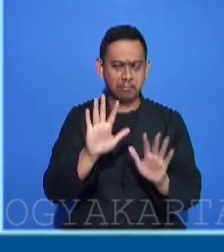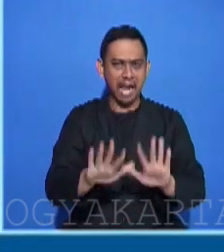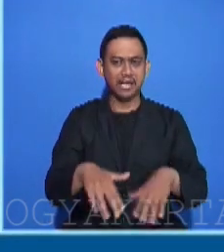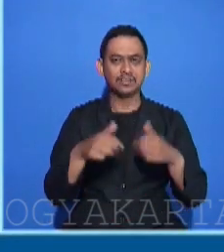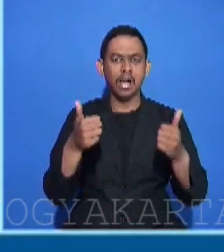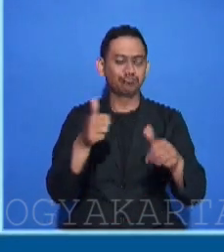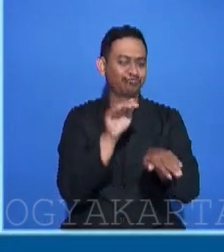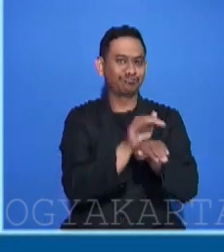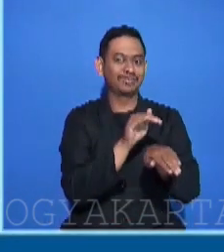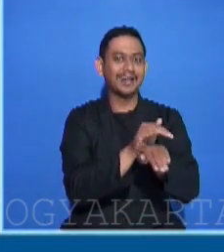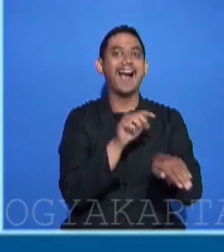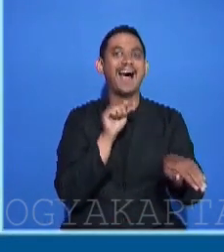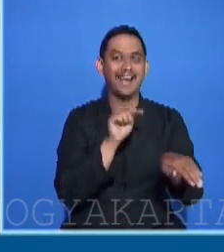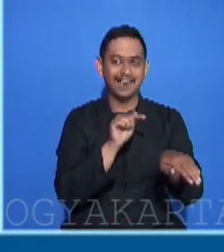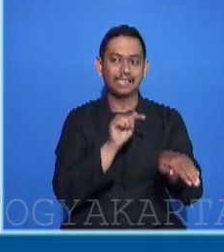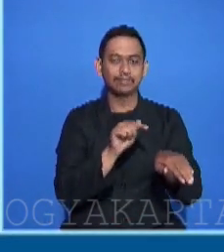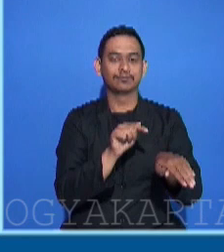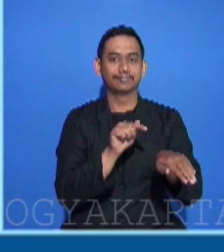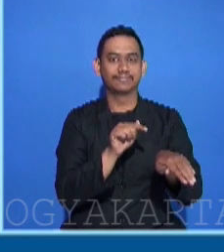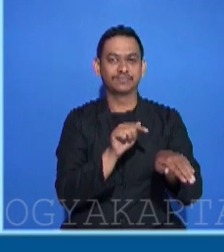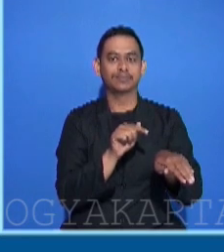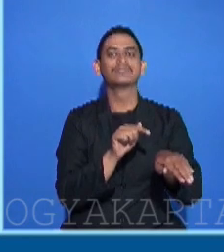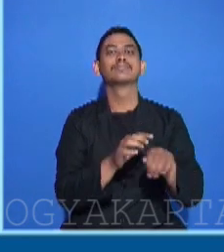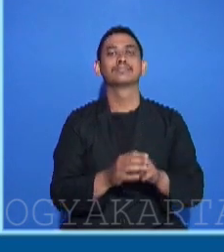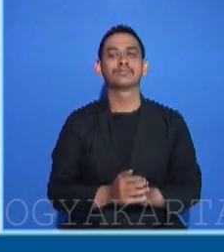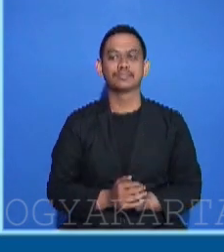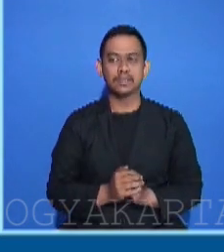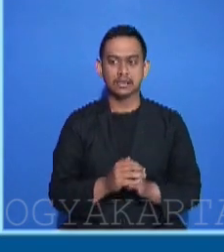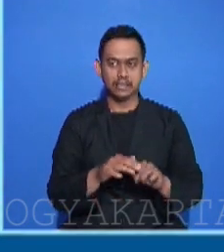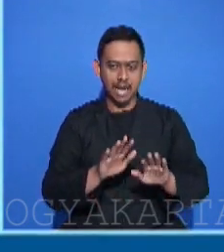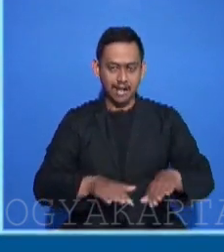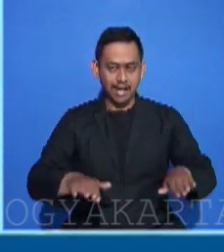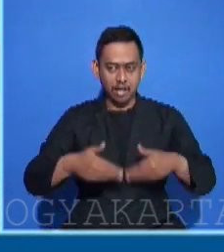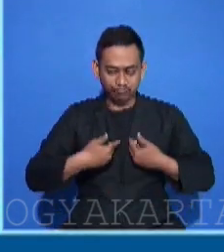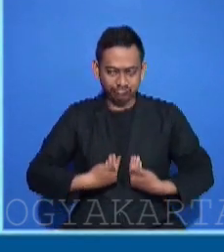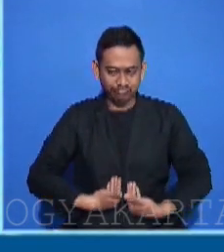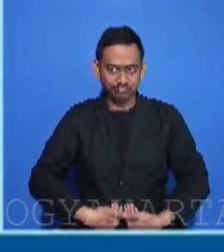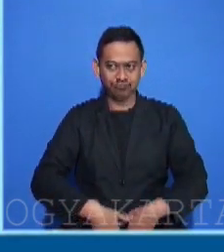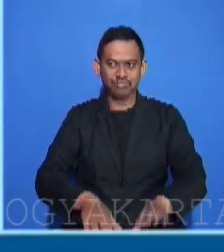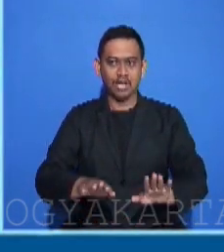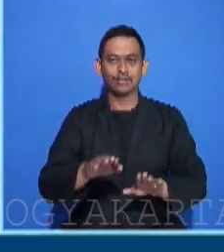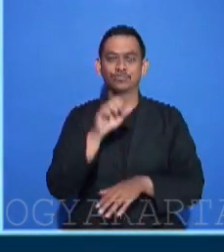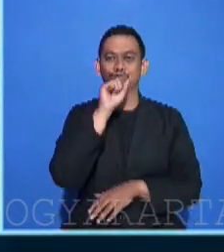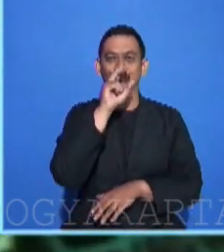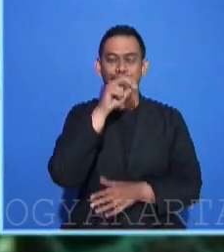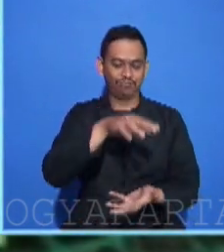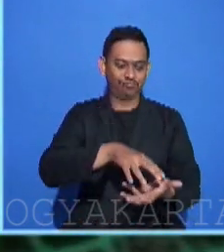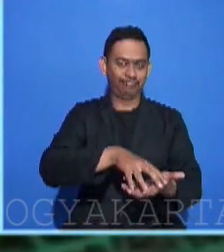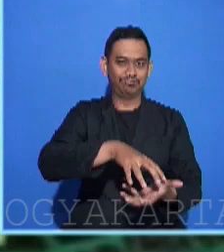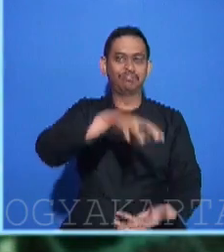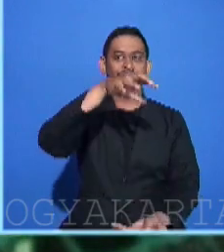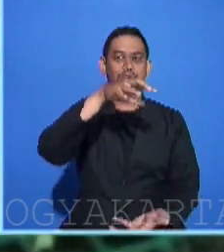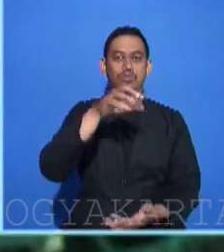tawisi pun sanen Lan sabera meniko ing pengajab anak anipun Sangke saget menghasilkan susu ingkang Langkung kata Tiga